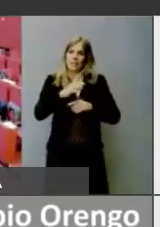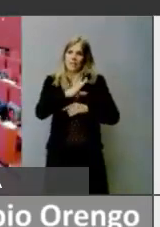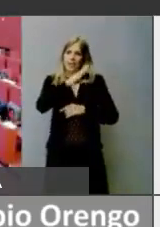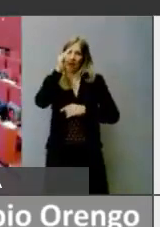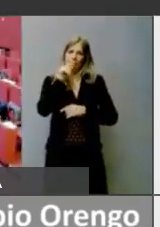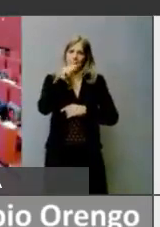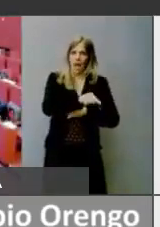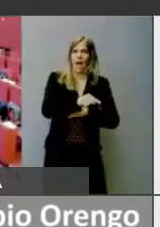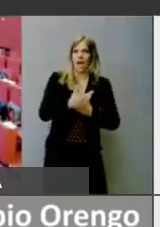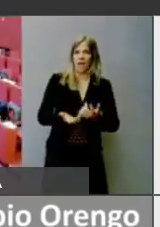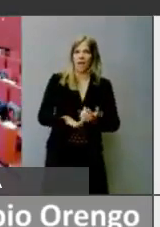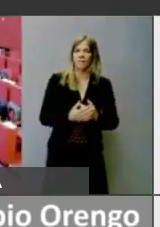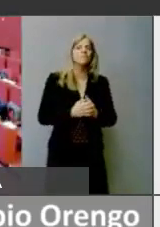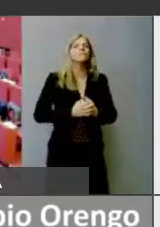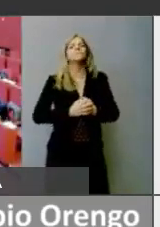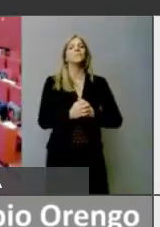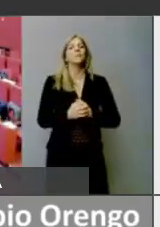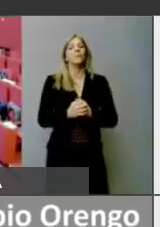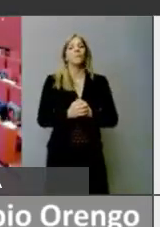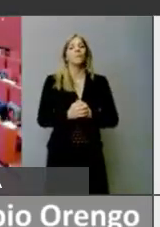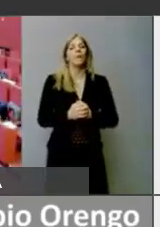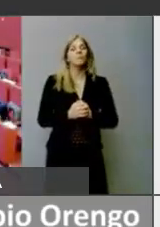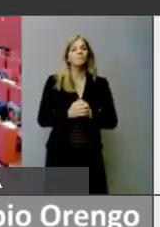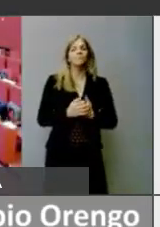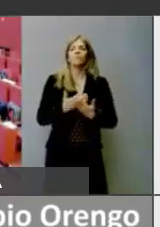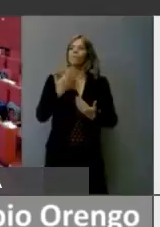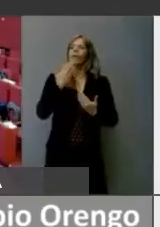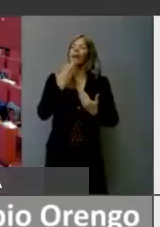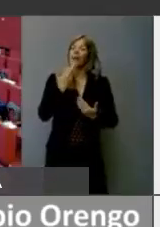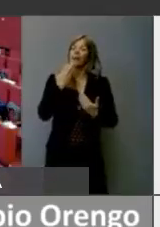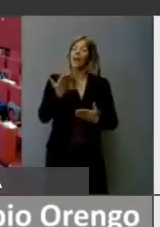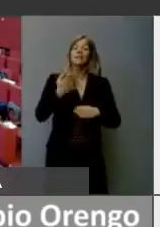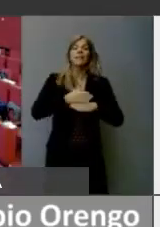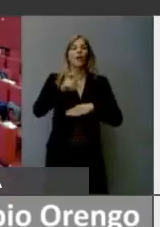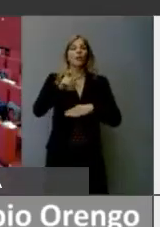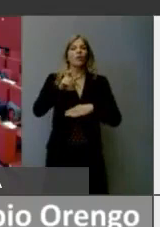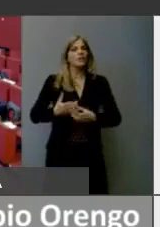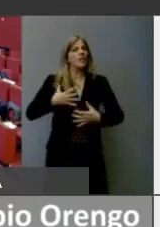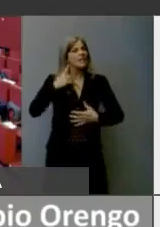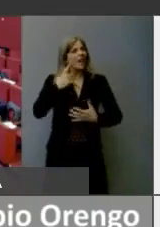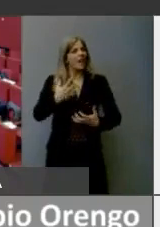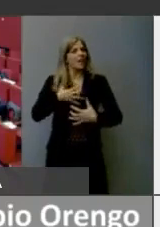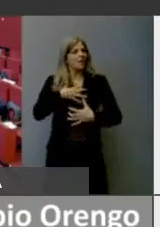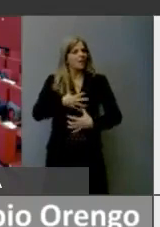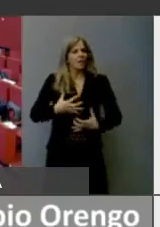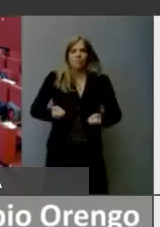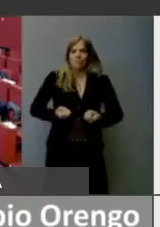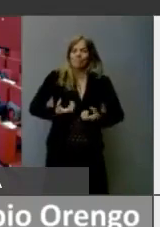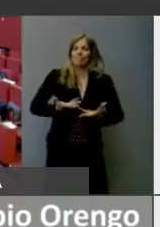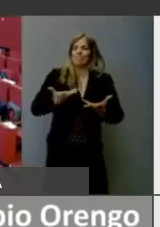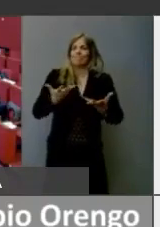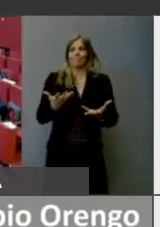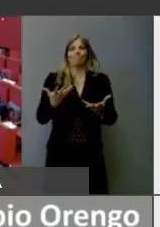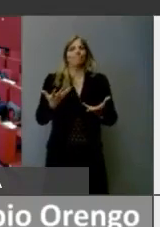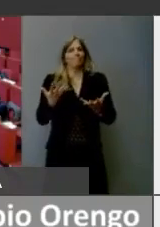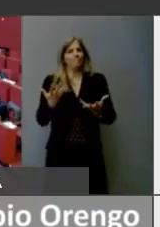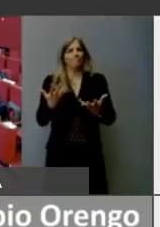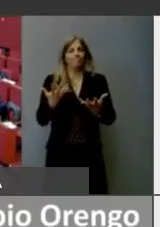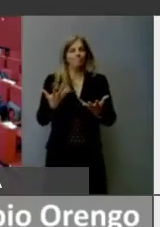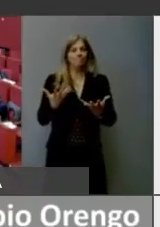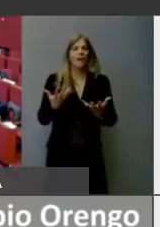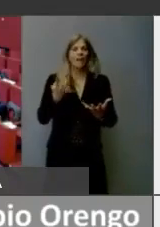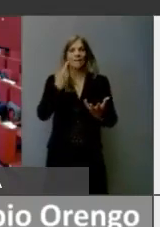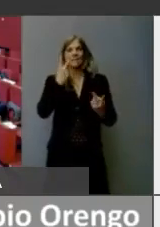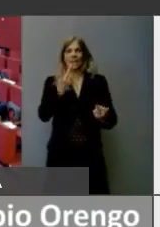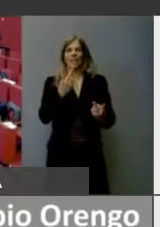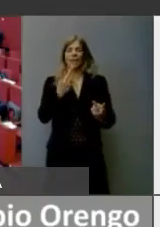Grazie, consigliere, per l'appassionata illustrazione, una cosa che sicuramente ha